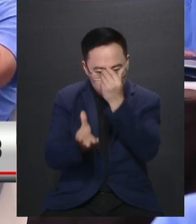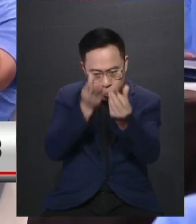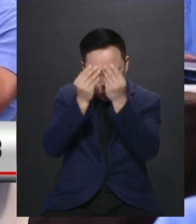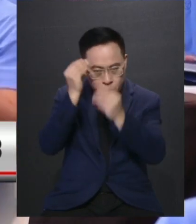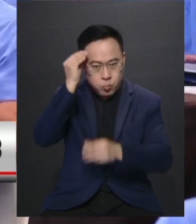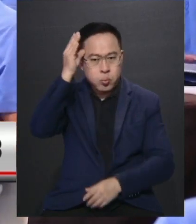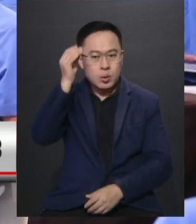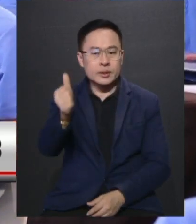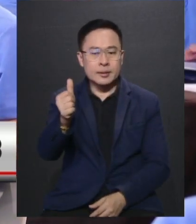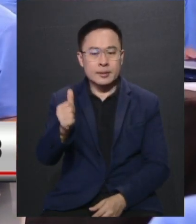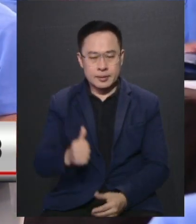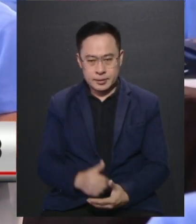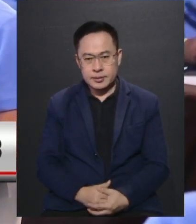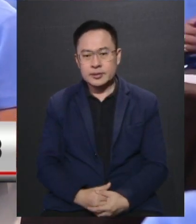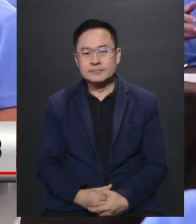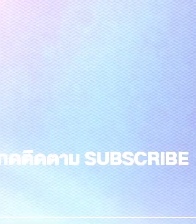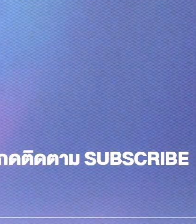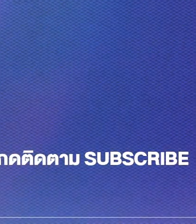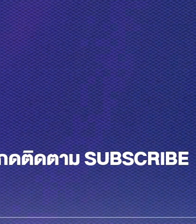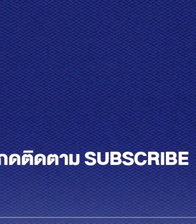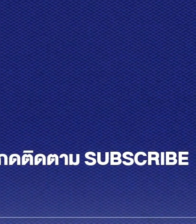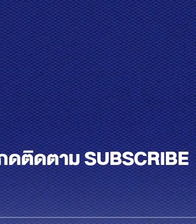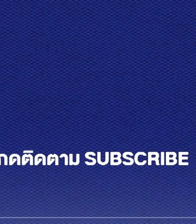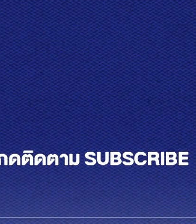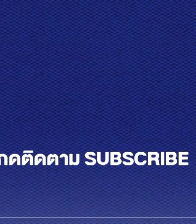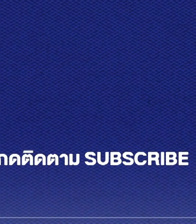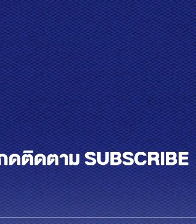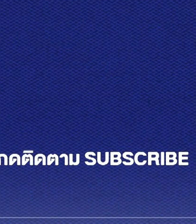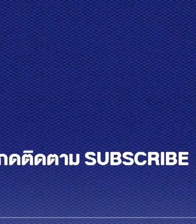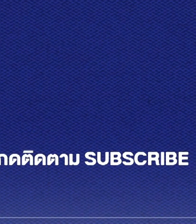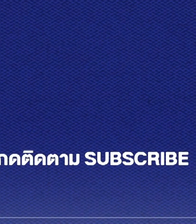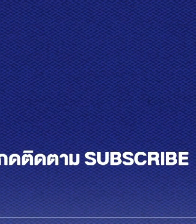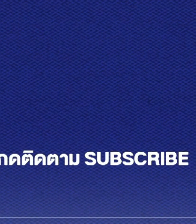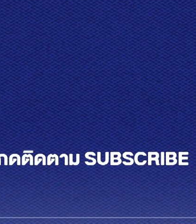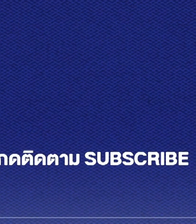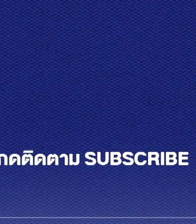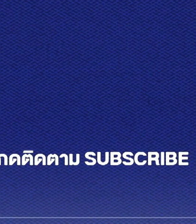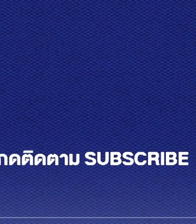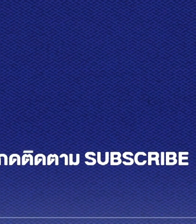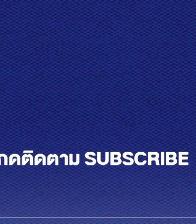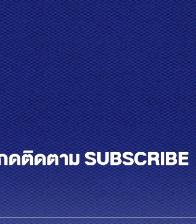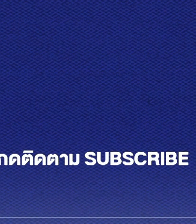สูตรในครั้งนี้ค่ะ ครับ